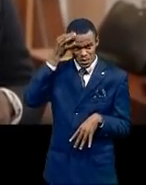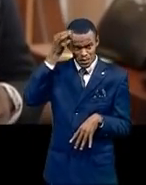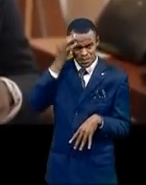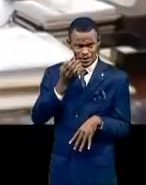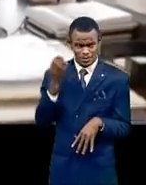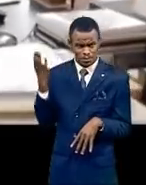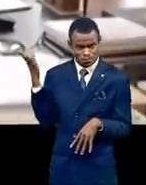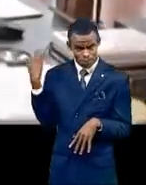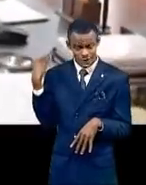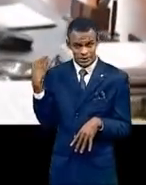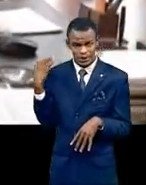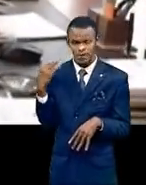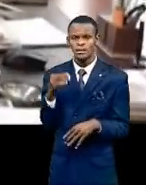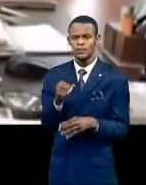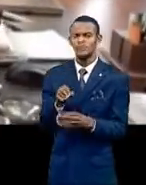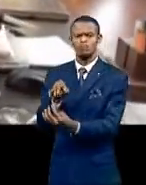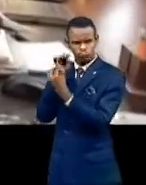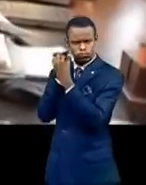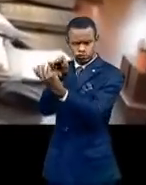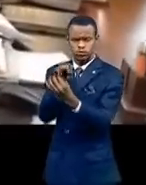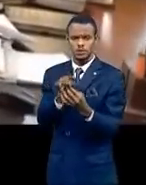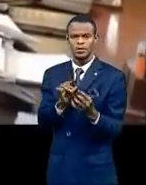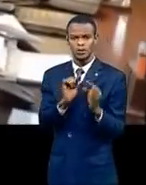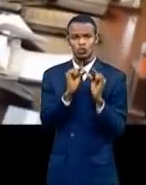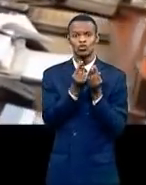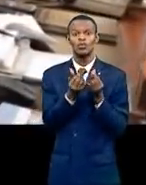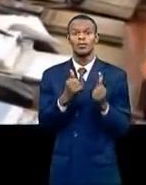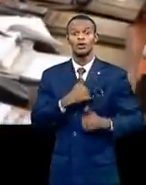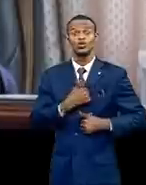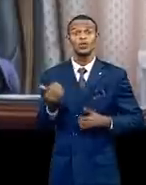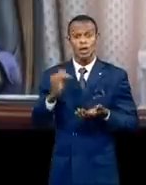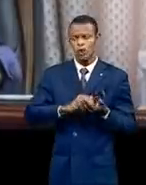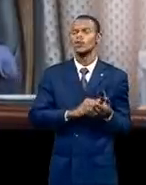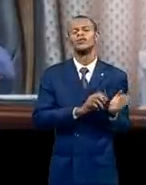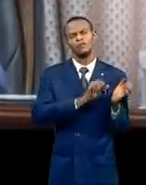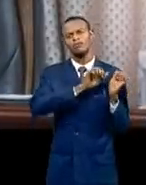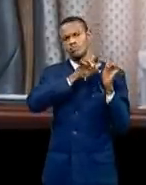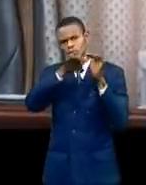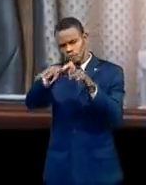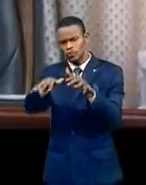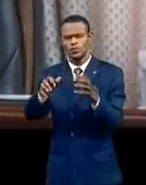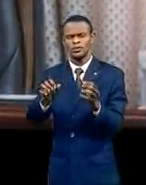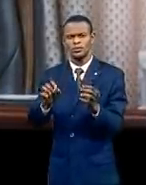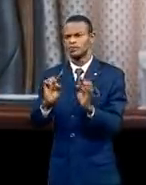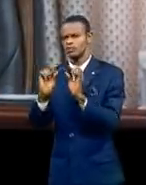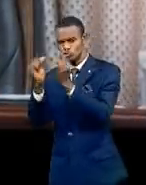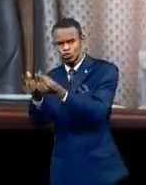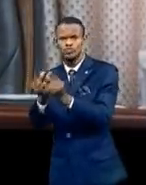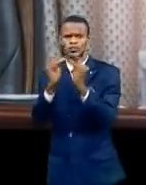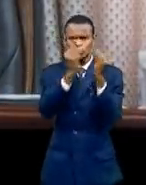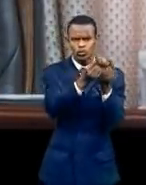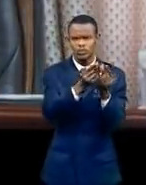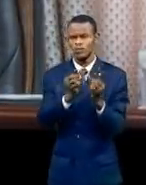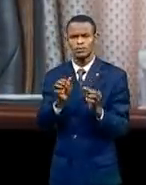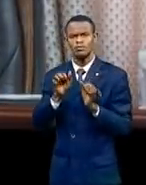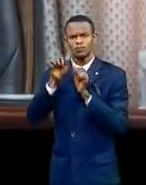première vague est en route vers Walikale Centre. Un autre groupe a été réuni à Pinga, à Matungu.